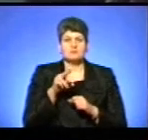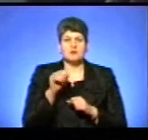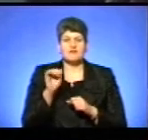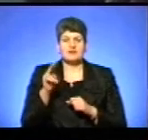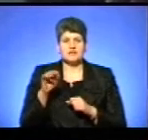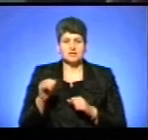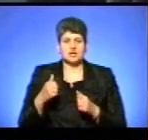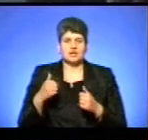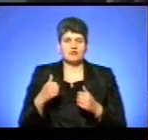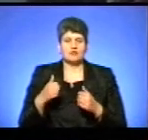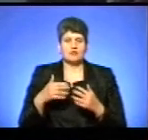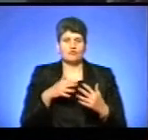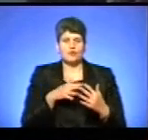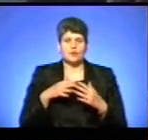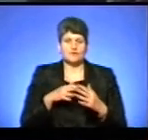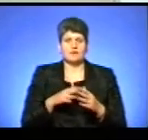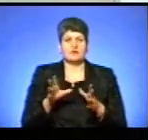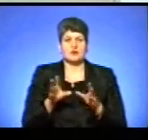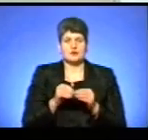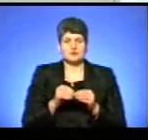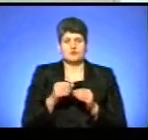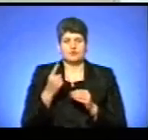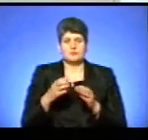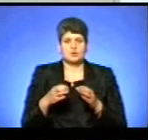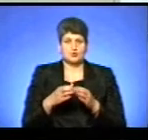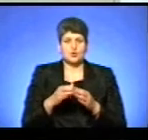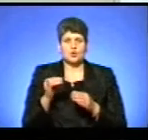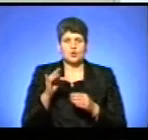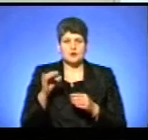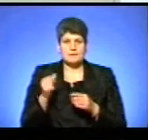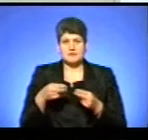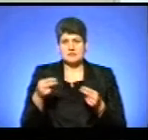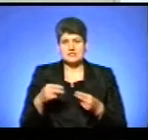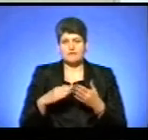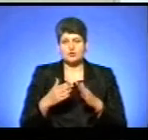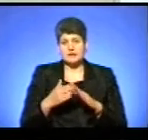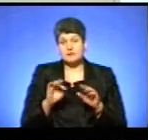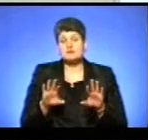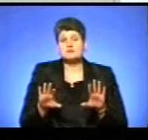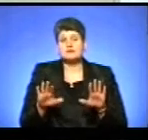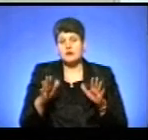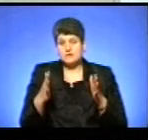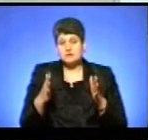воював із Юрієм в одному підрозділі. Юра підписав контракт, і так сталося, що